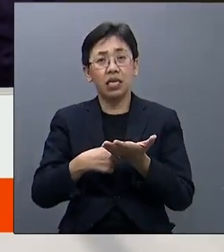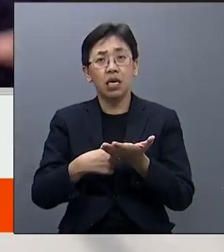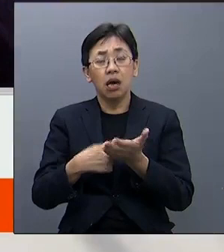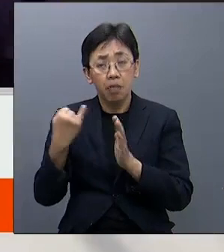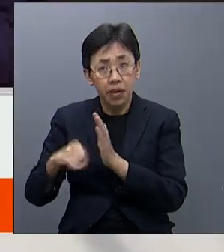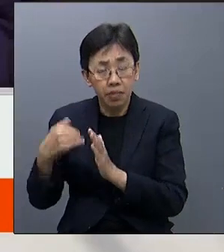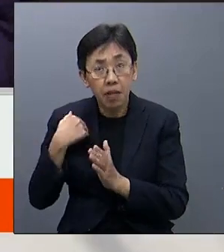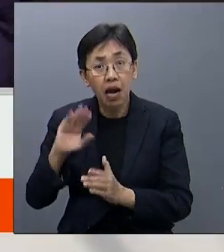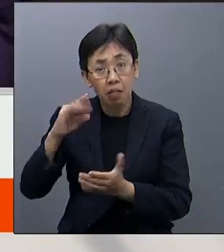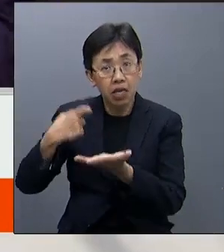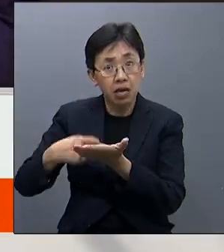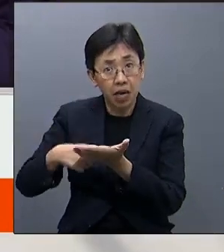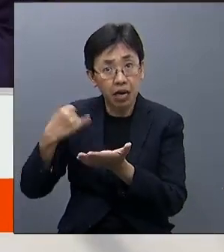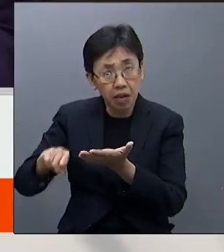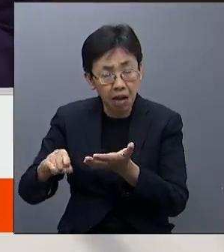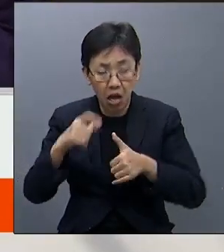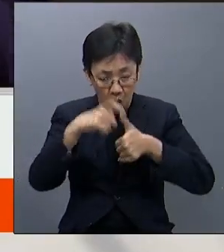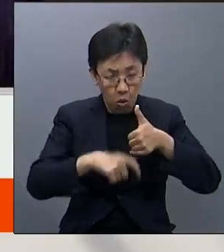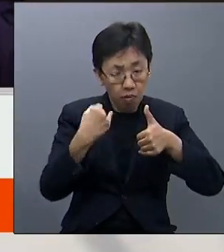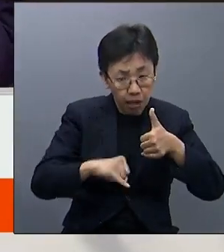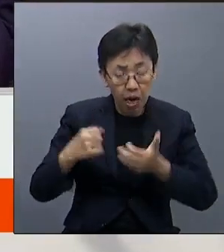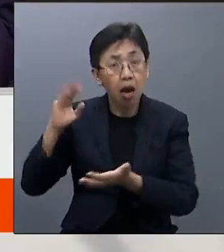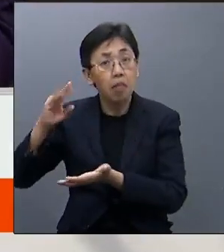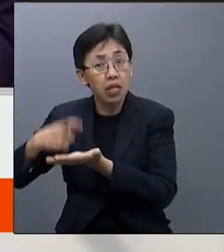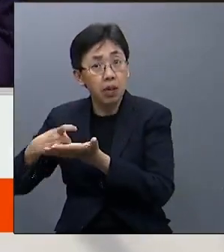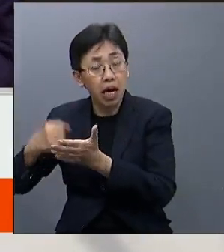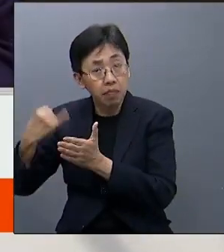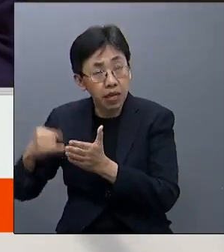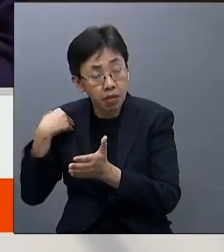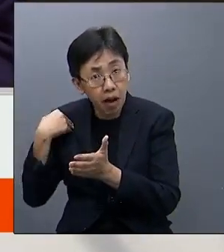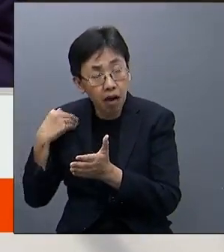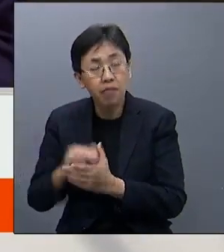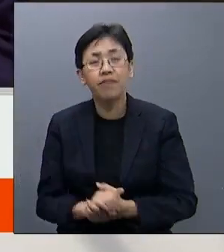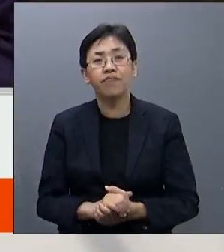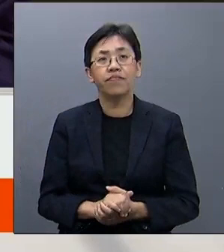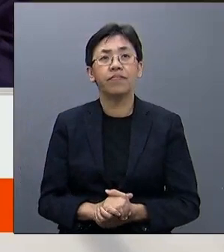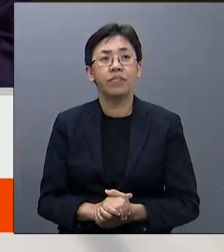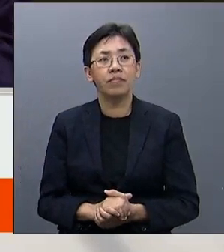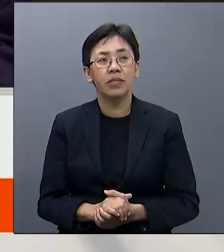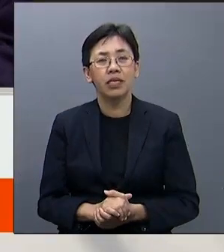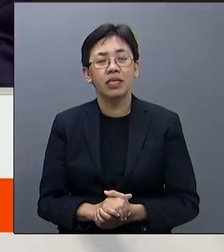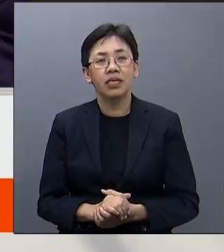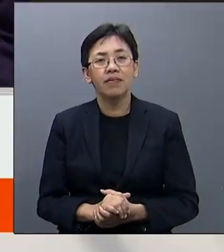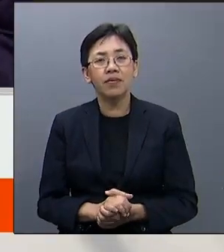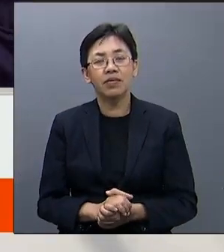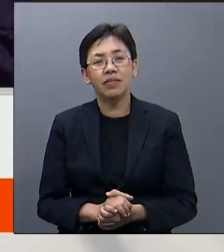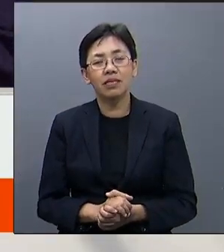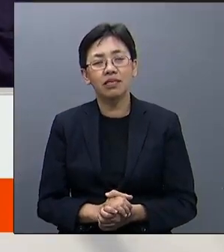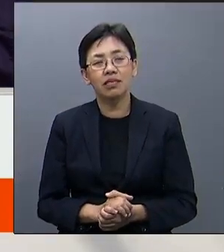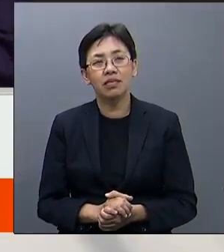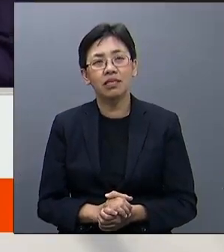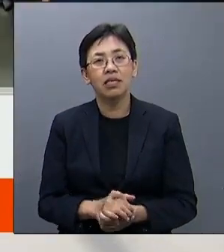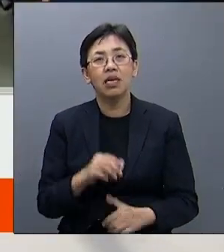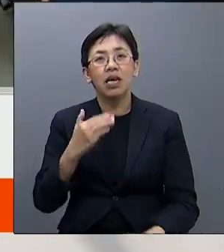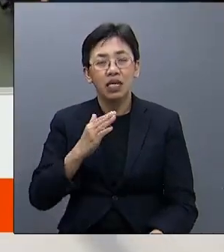ไหมคะคือต้องรับผิดชอบในกรณีที่เกิดขึ้นมีความผิดทางกฎหมายด้วยค่ะ ส่วนที่ทางสกส.ต้องตามเข้า